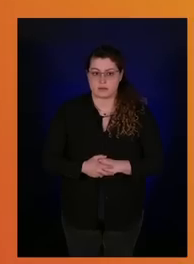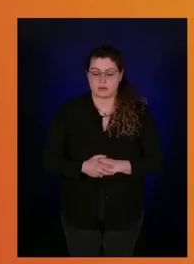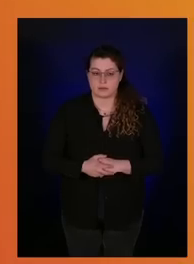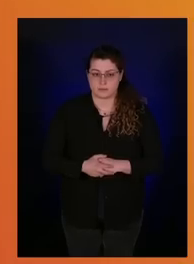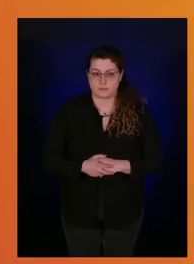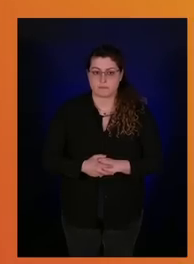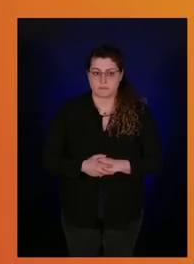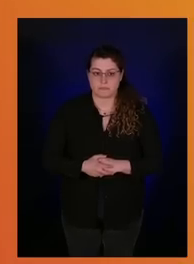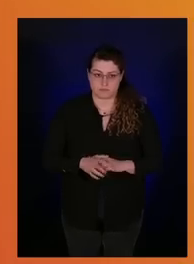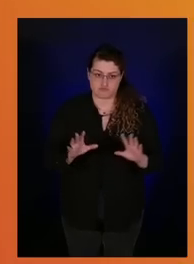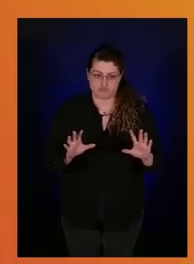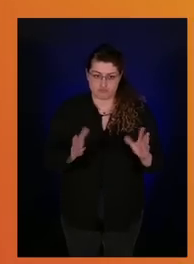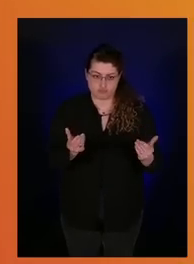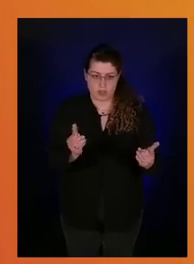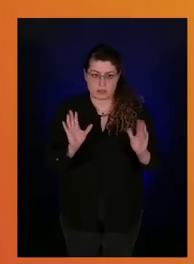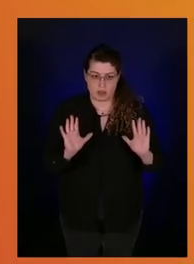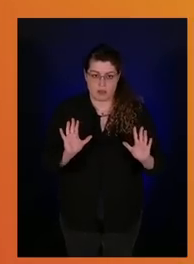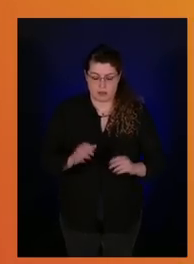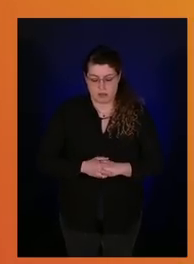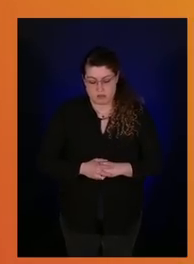On va prendre le temps qu'il faut.